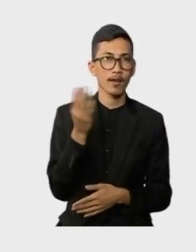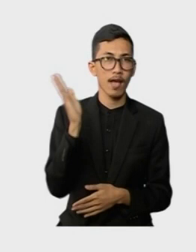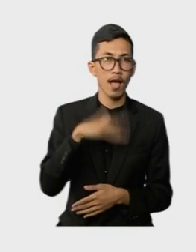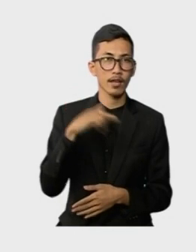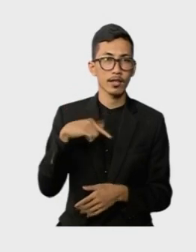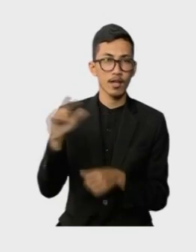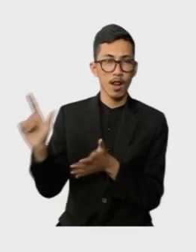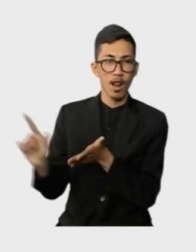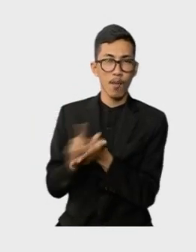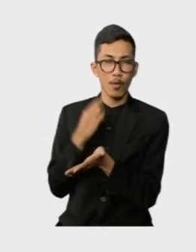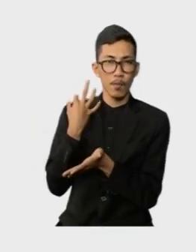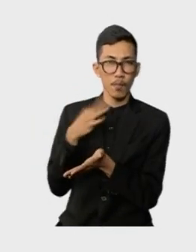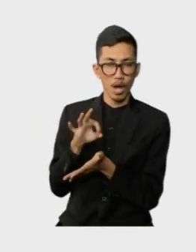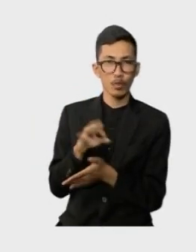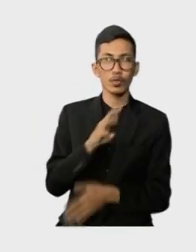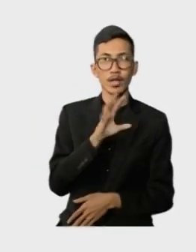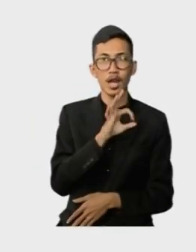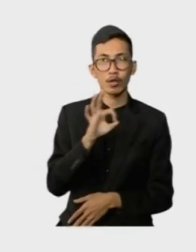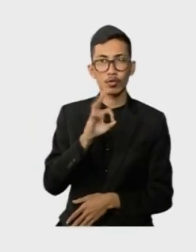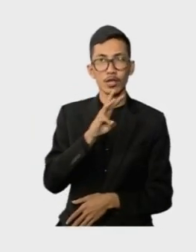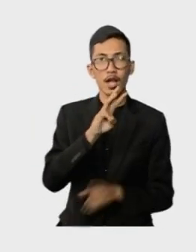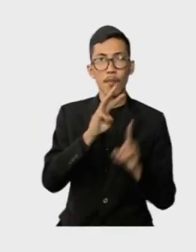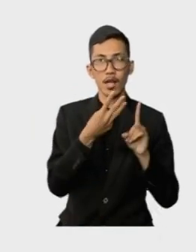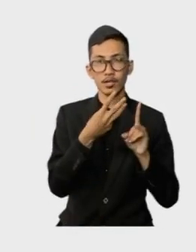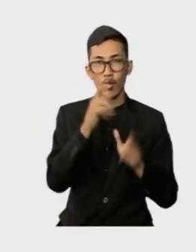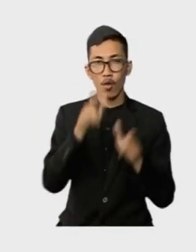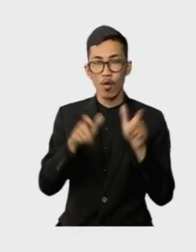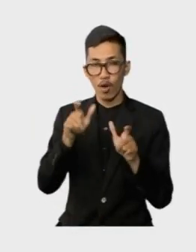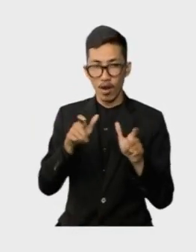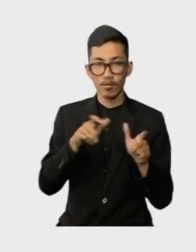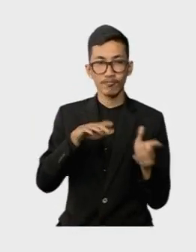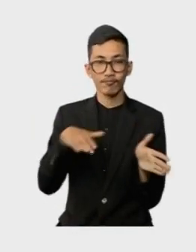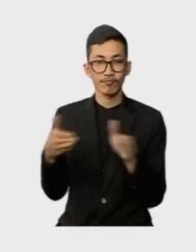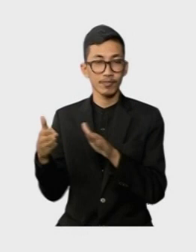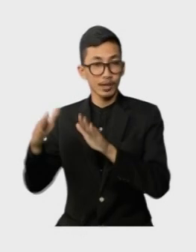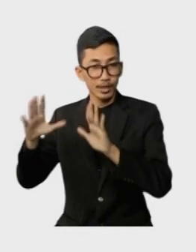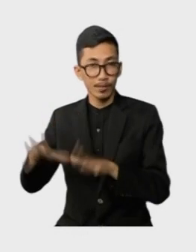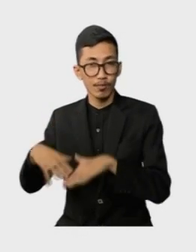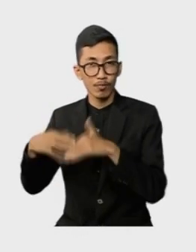melaporkan kasus baru sebanyak 313 dan sembuh